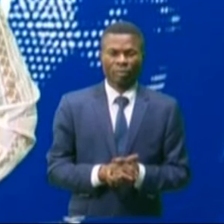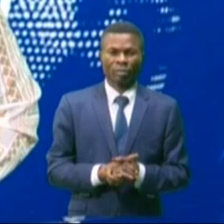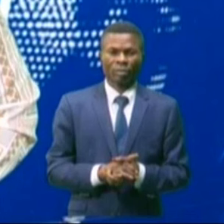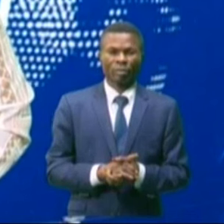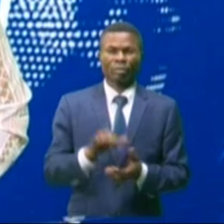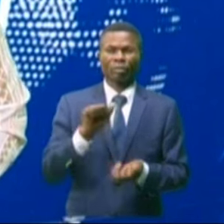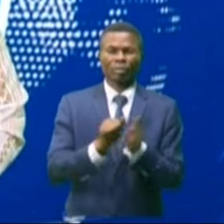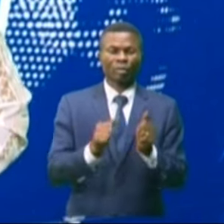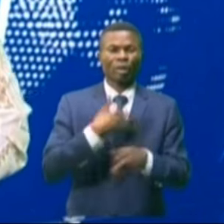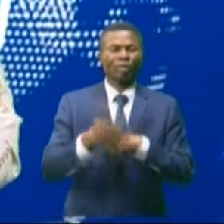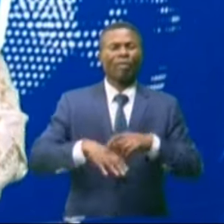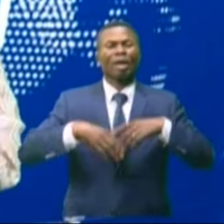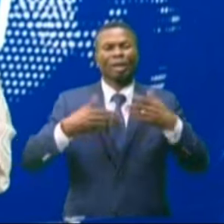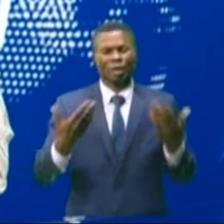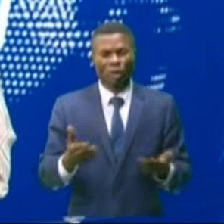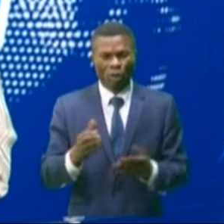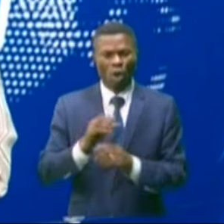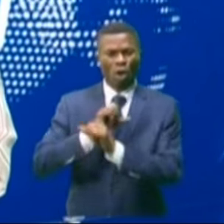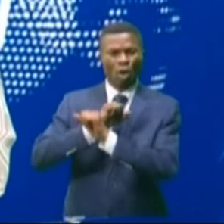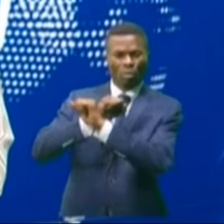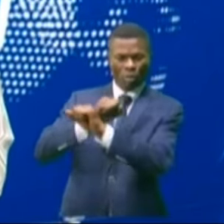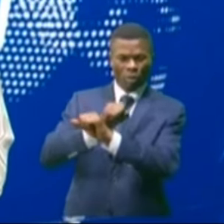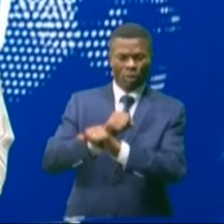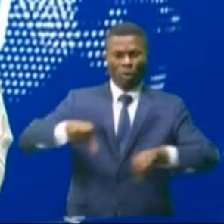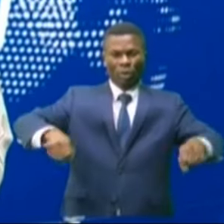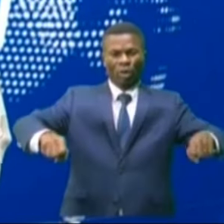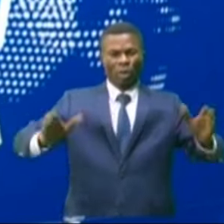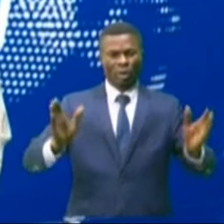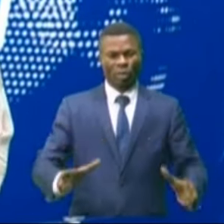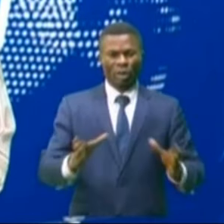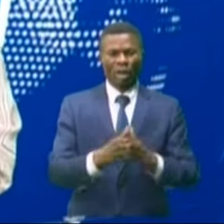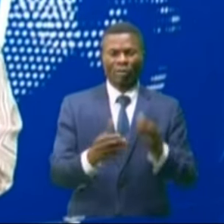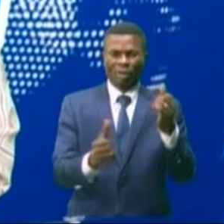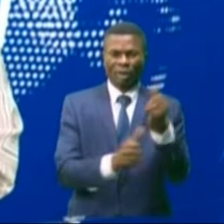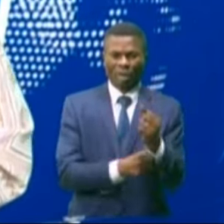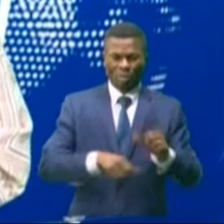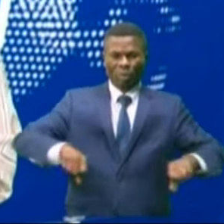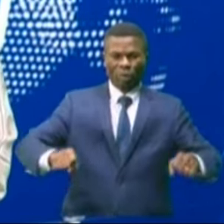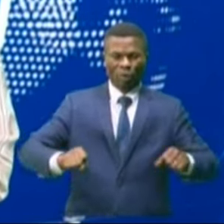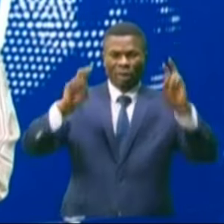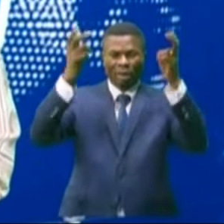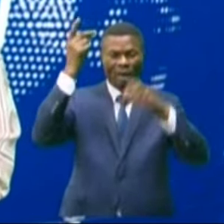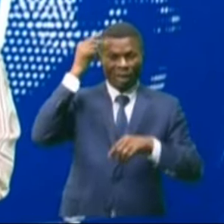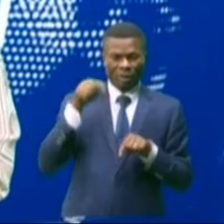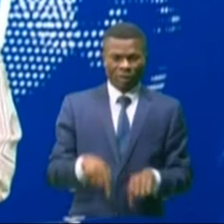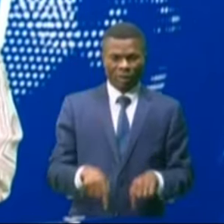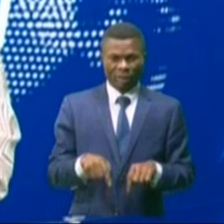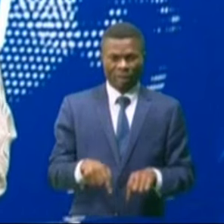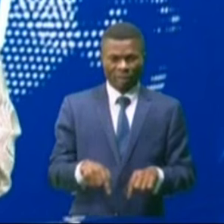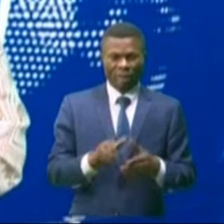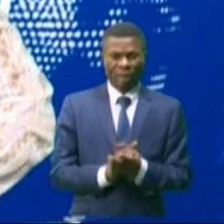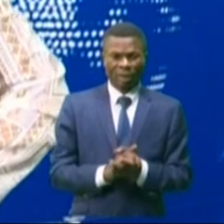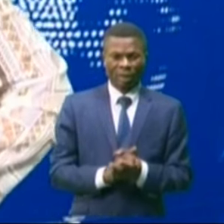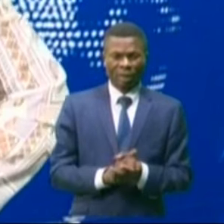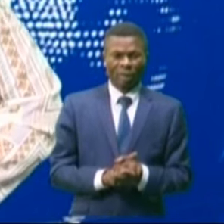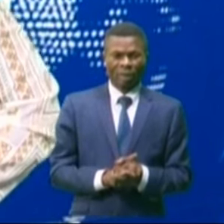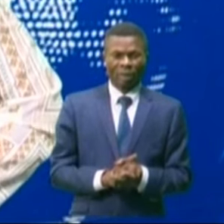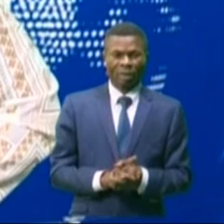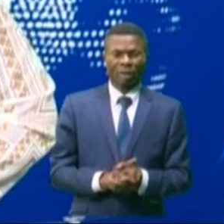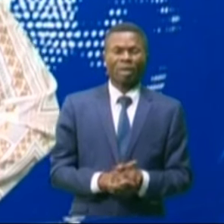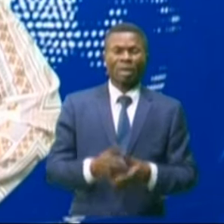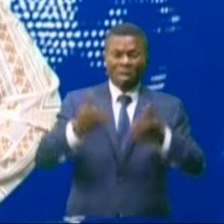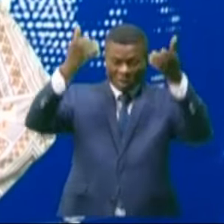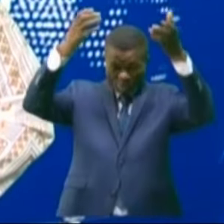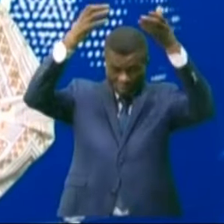question, comment faire pour sécuriser les motards et leurs clients dans la ville-province Kinshasa? Eh bien, le port de casque